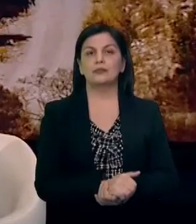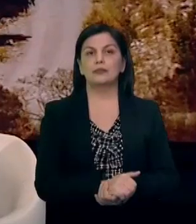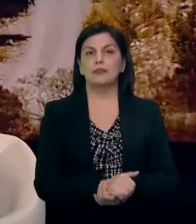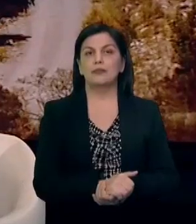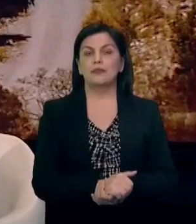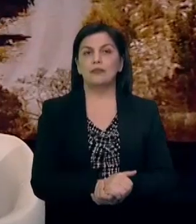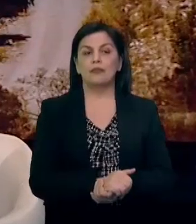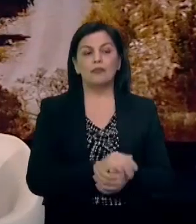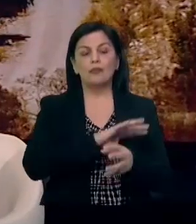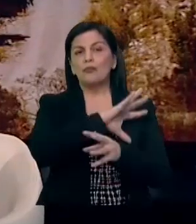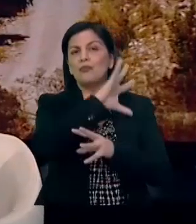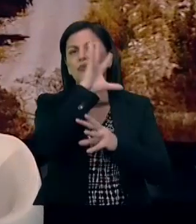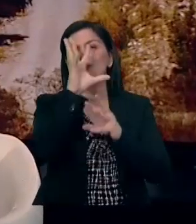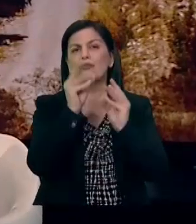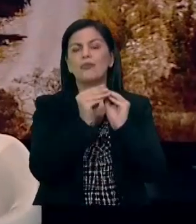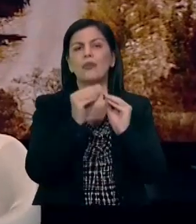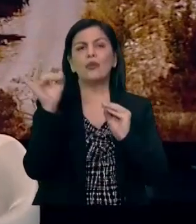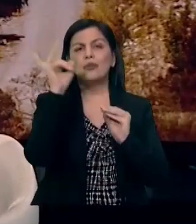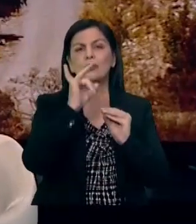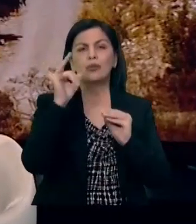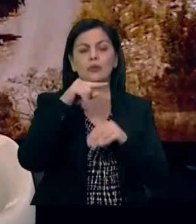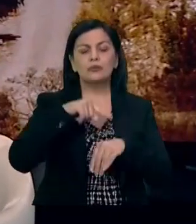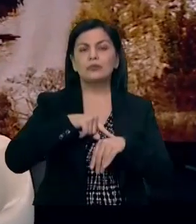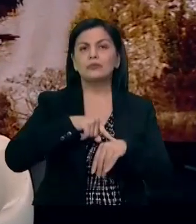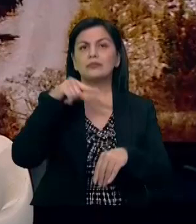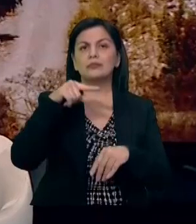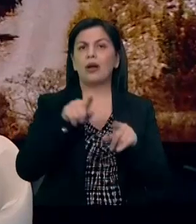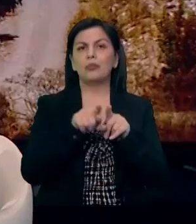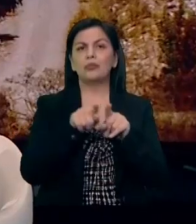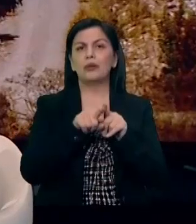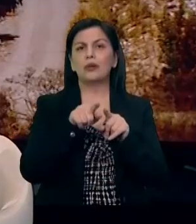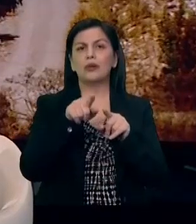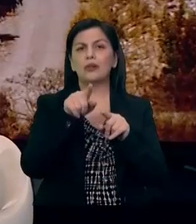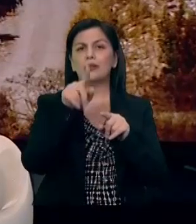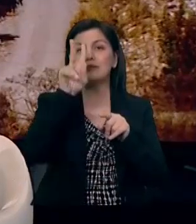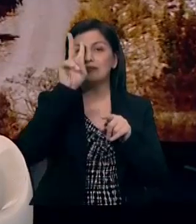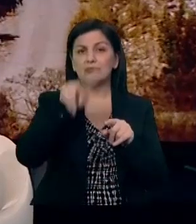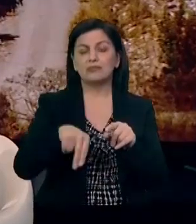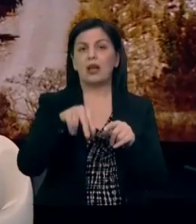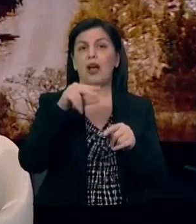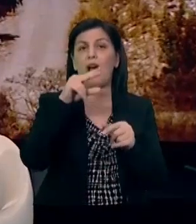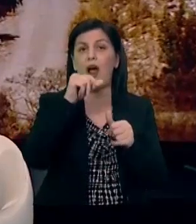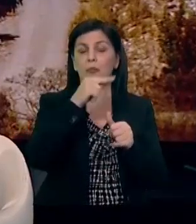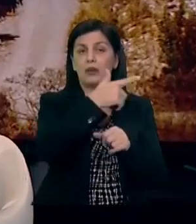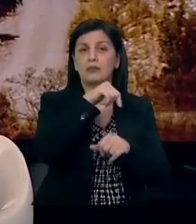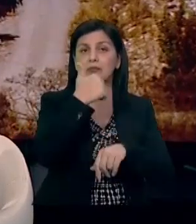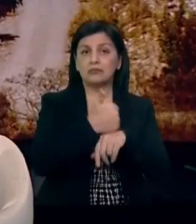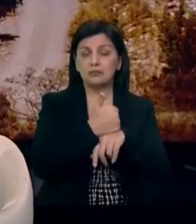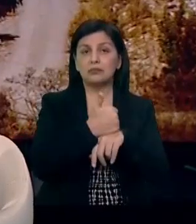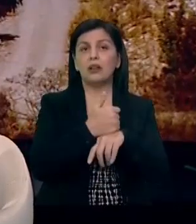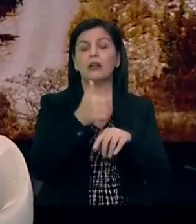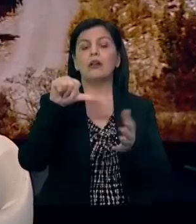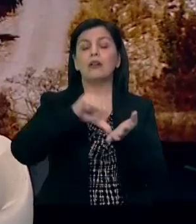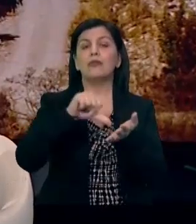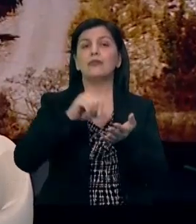Bütün olanlardan nəticə çıxarmayan Ermənistan rəhbərliyi parlamentdə çıxışı zamanı yenə Qarabağla bağlı çıxış edib. Onun